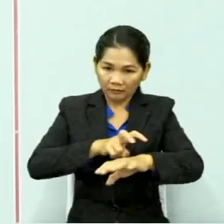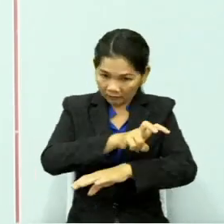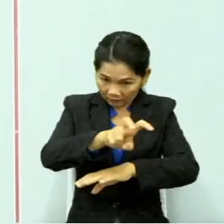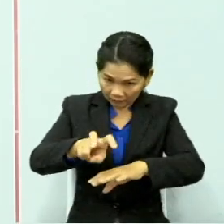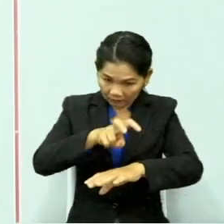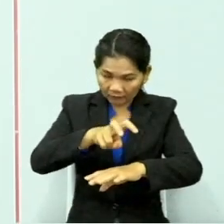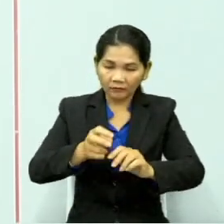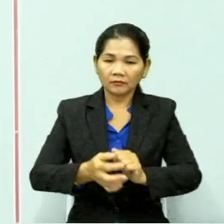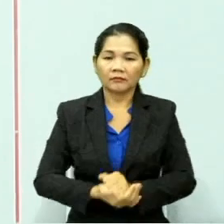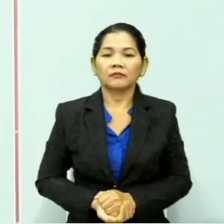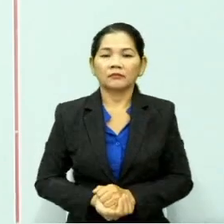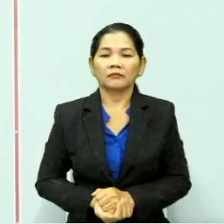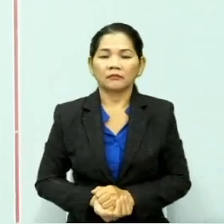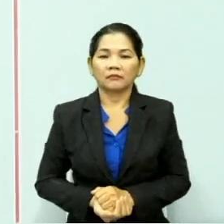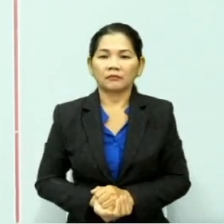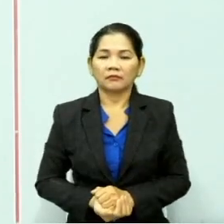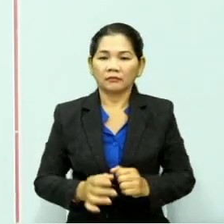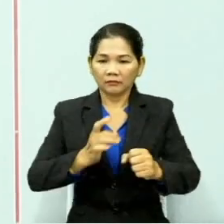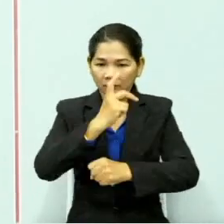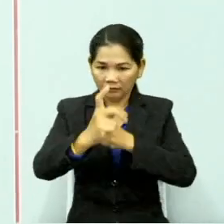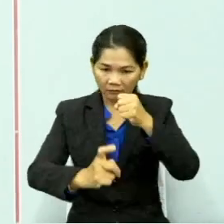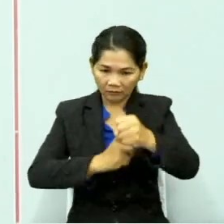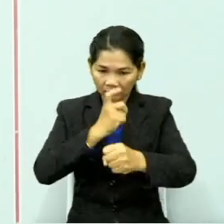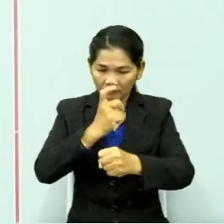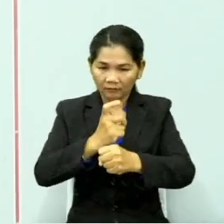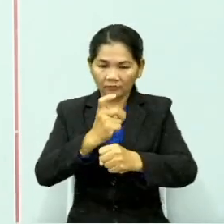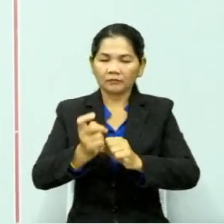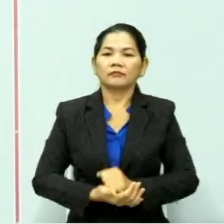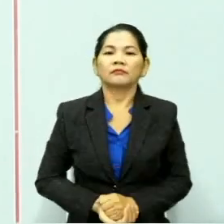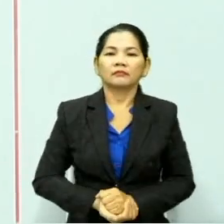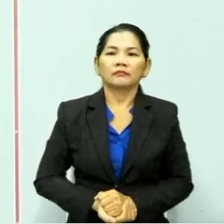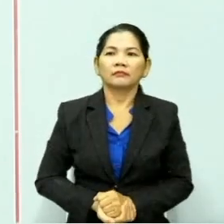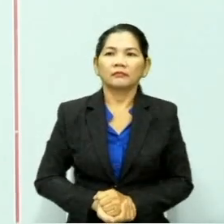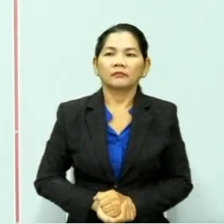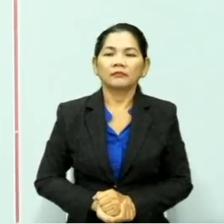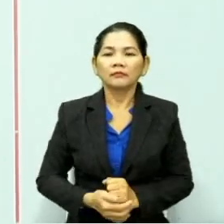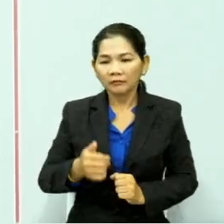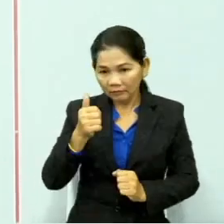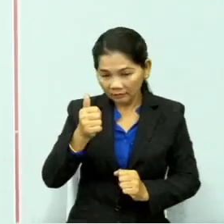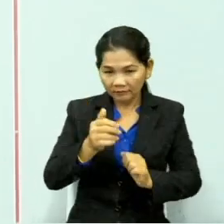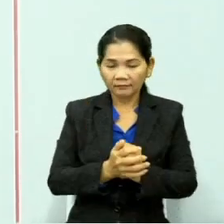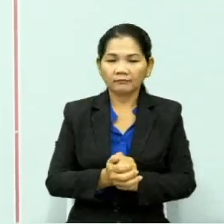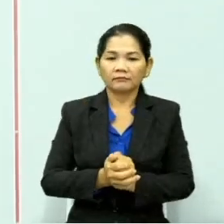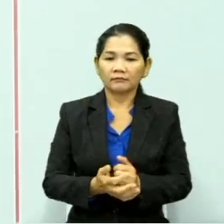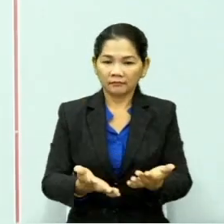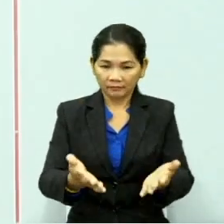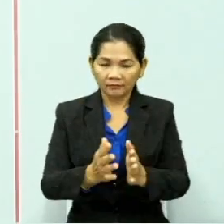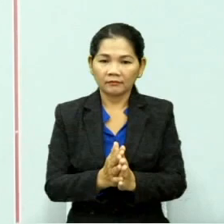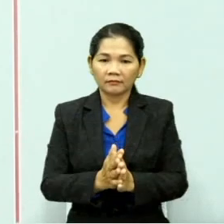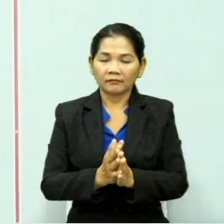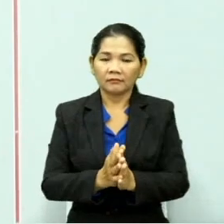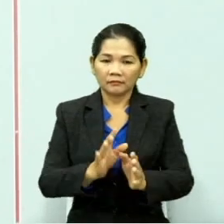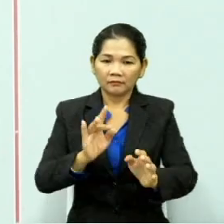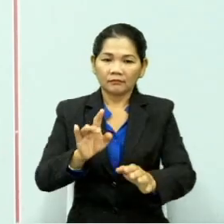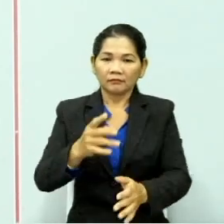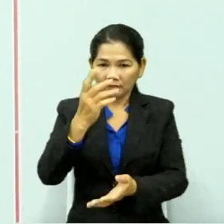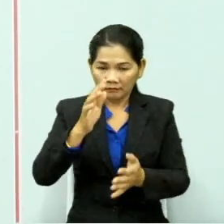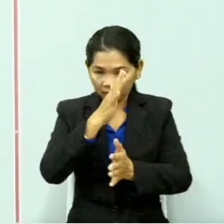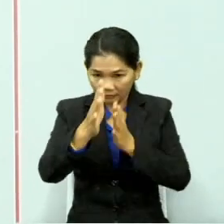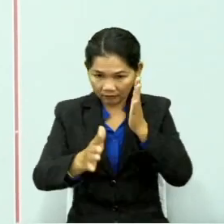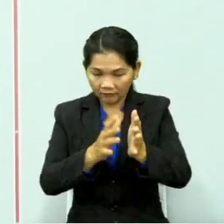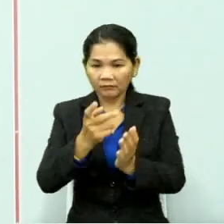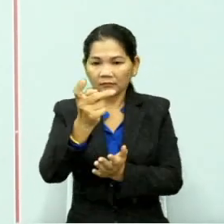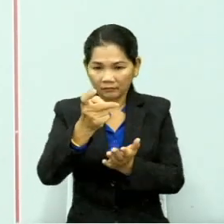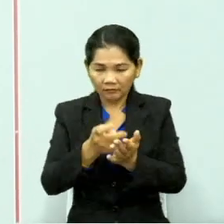xa ao ban cùng vùng chà con nè cứ cha ban sâu chia cùng rú cha xâm